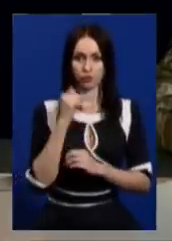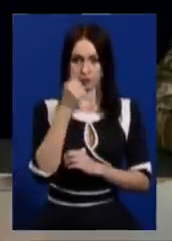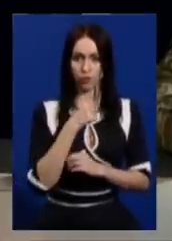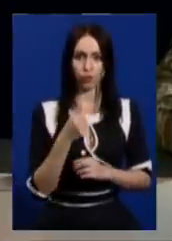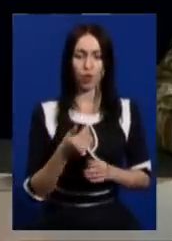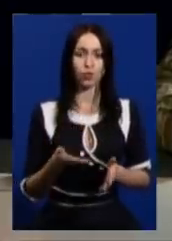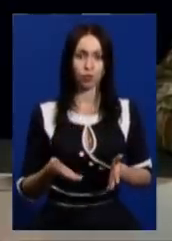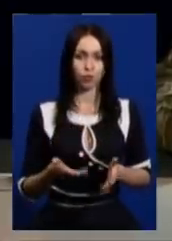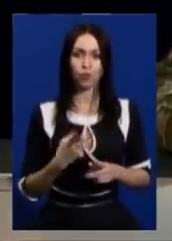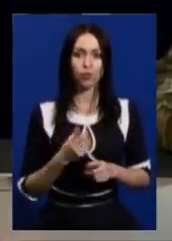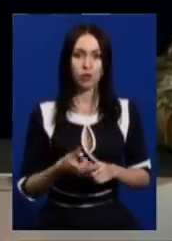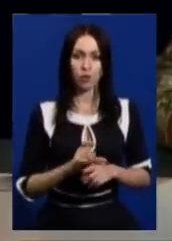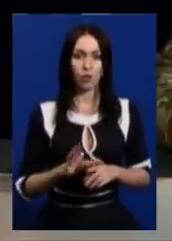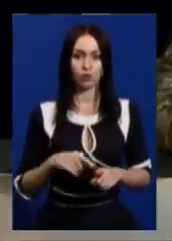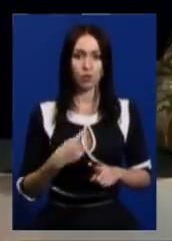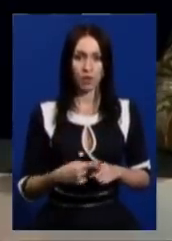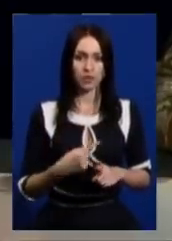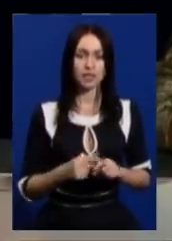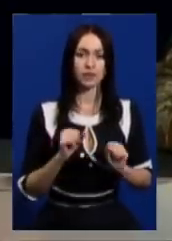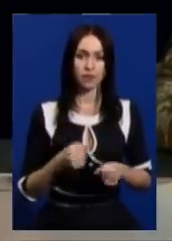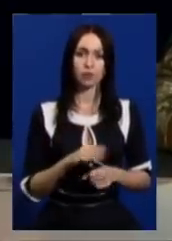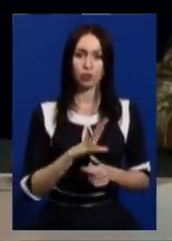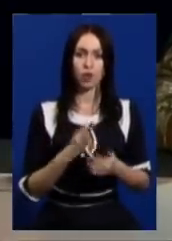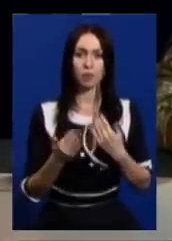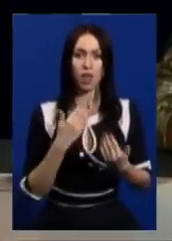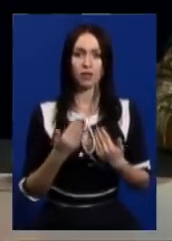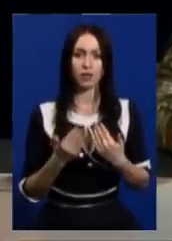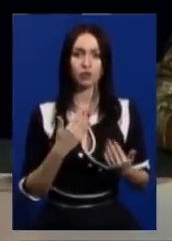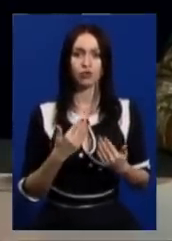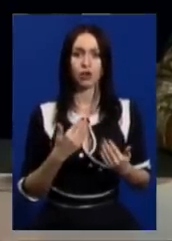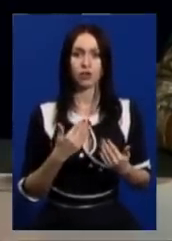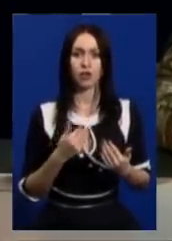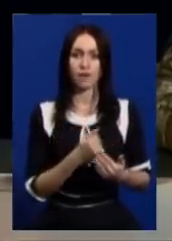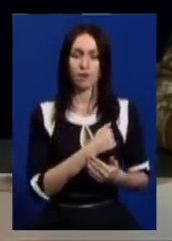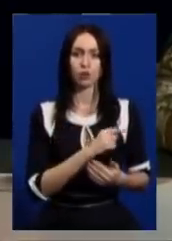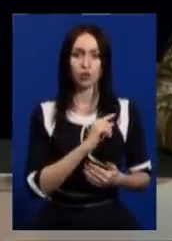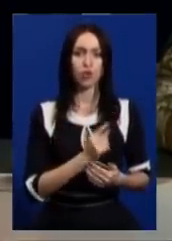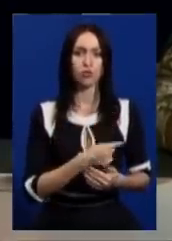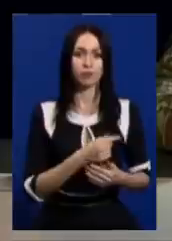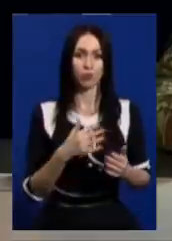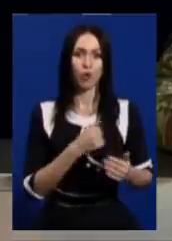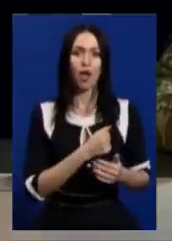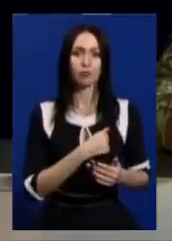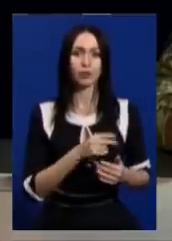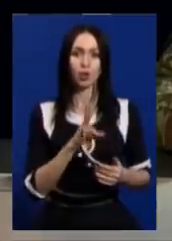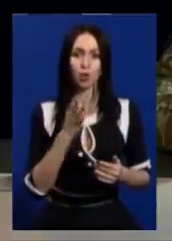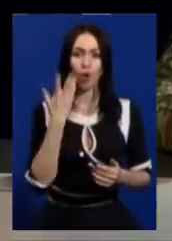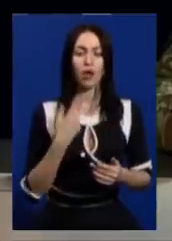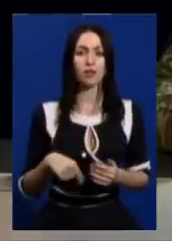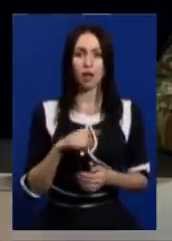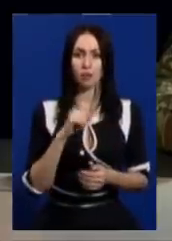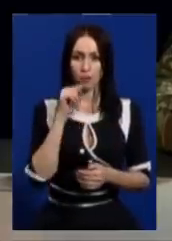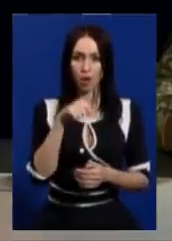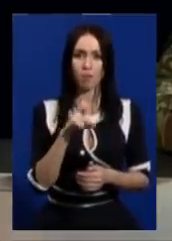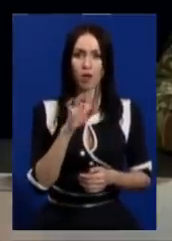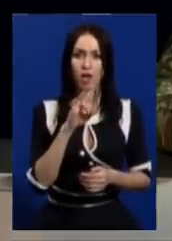как бы не очень позитивно, возможно, было отношение к вооруженным силам, но когда мы попали в